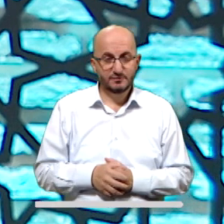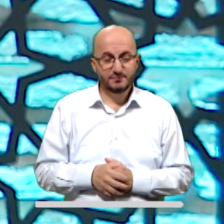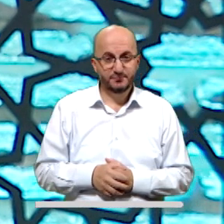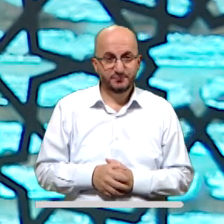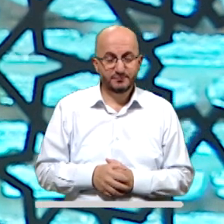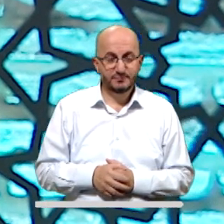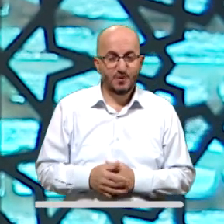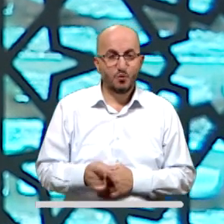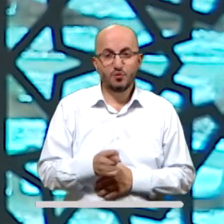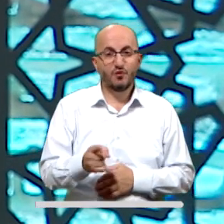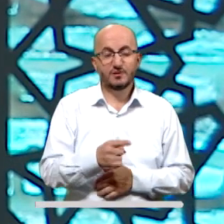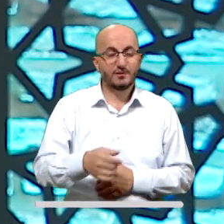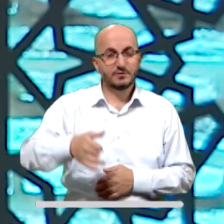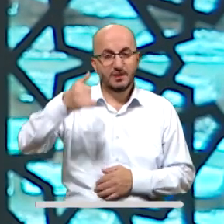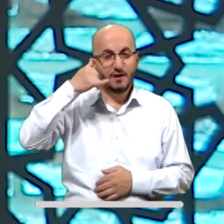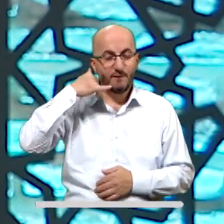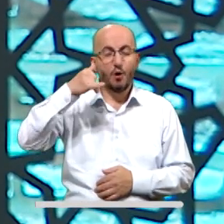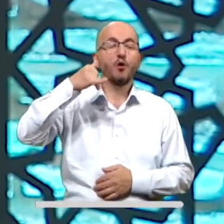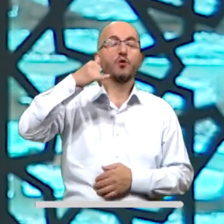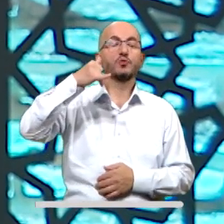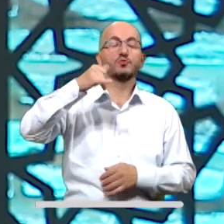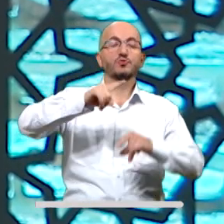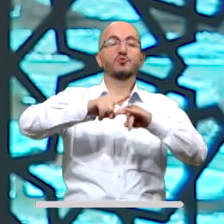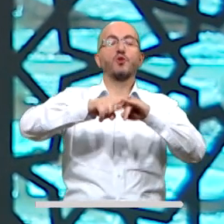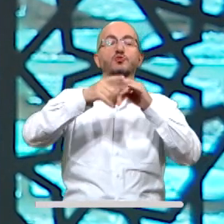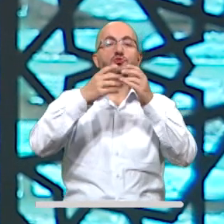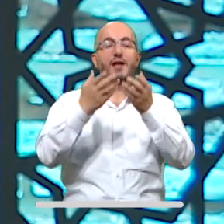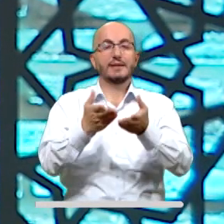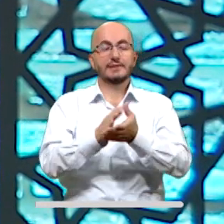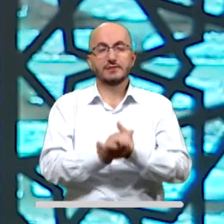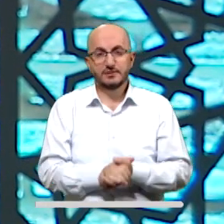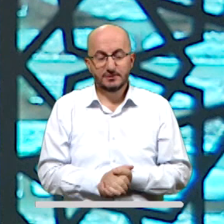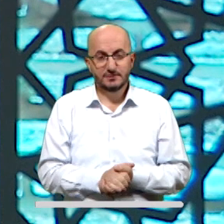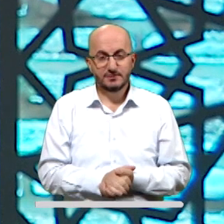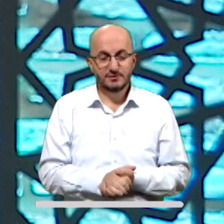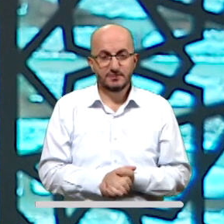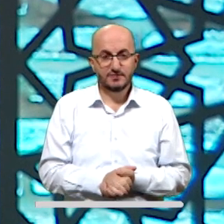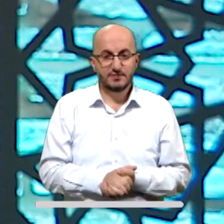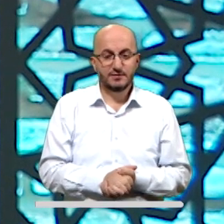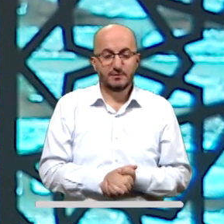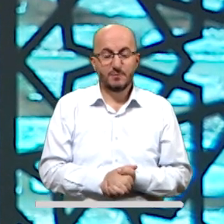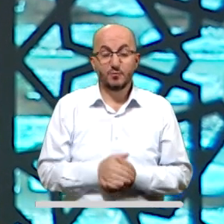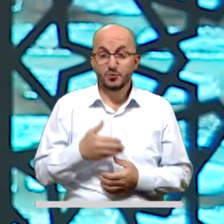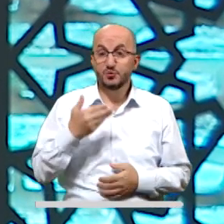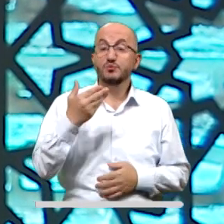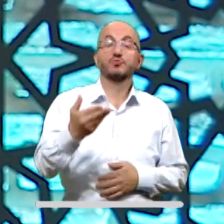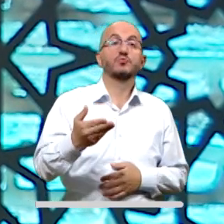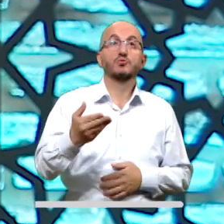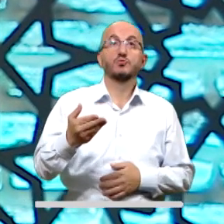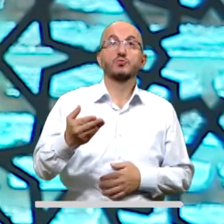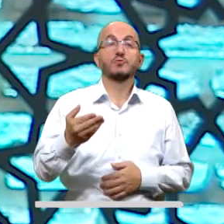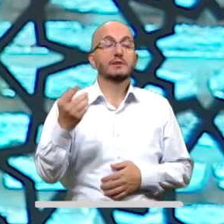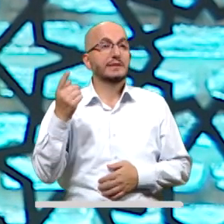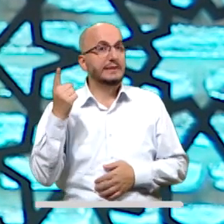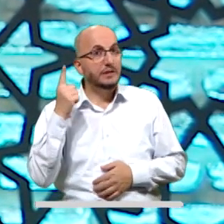bir telefonumuz var. Ali Bey telefon attığımızda. Hoş geldiniz Ali Bey. Hoş bulduk efendim. Buyurun.